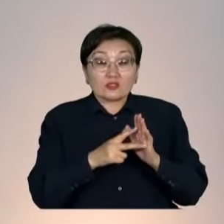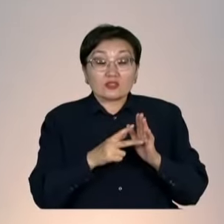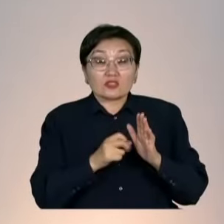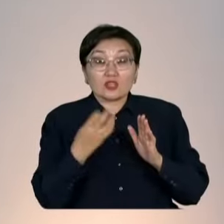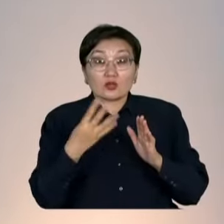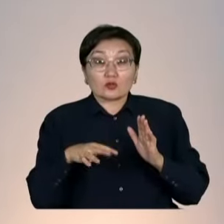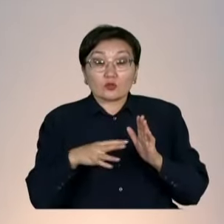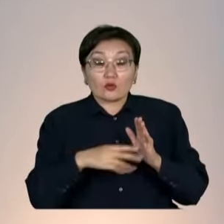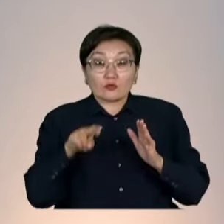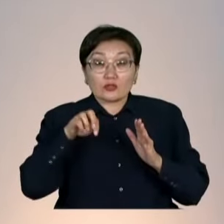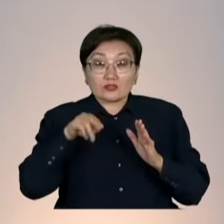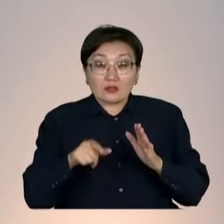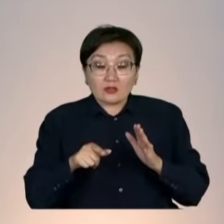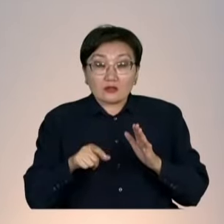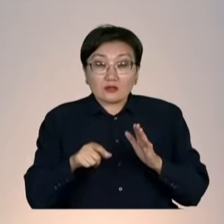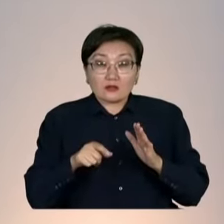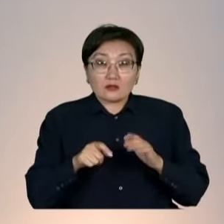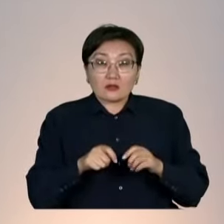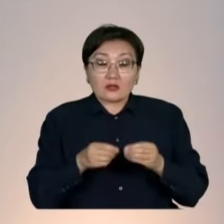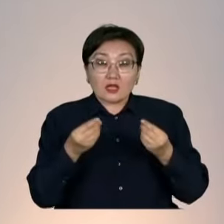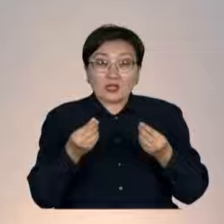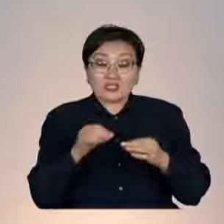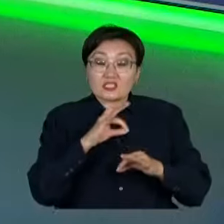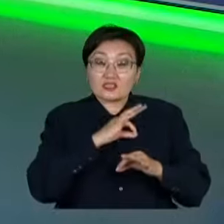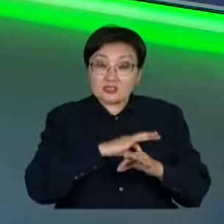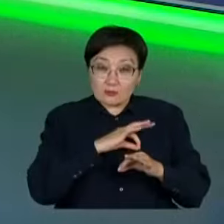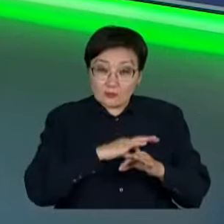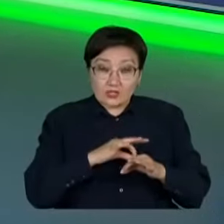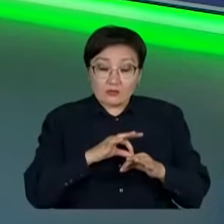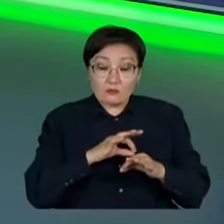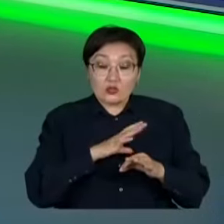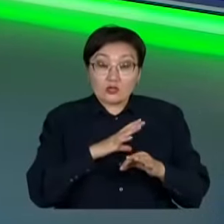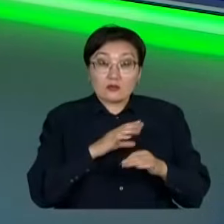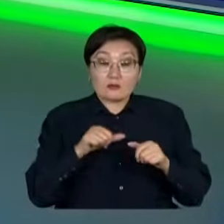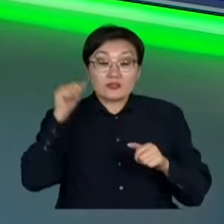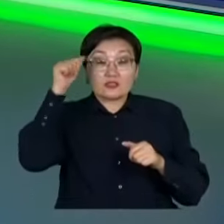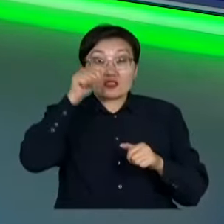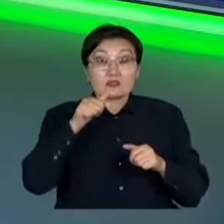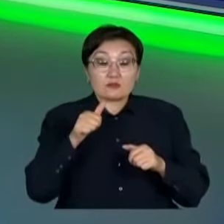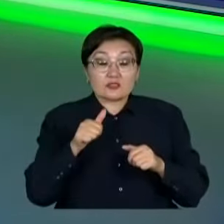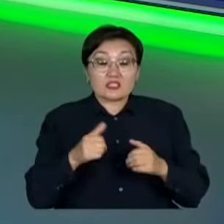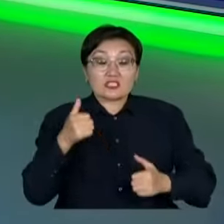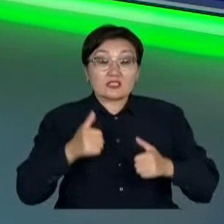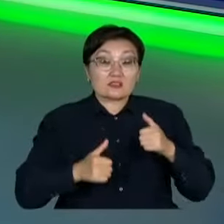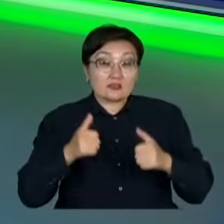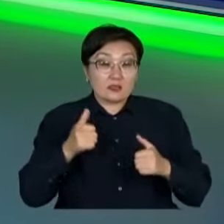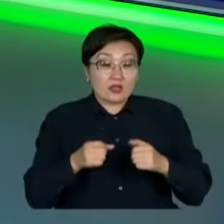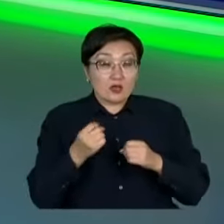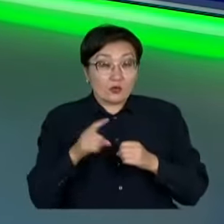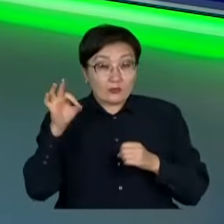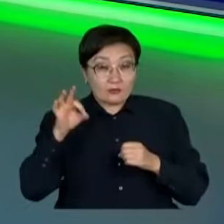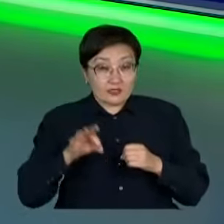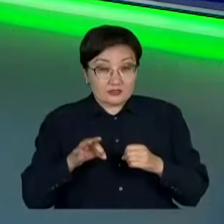миллиард теңге құрған ақша тиім жағынан. Енді биылғы жылмен салыстырғанда